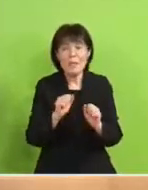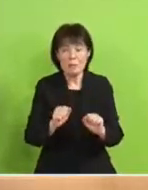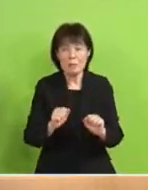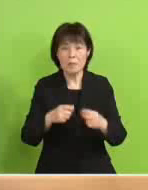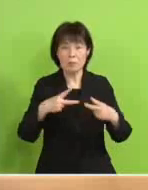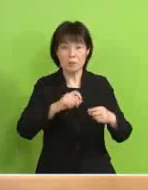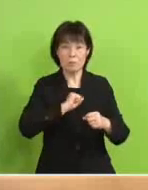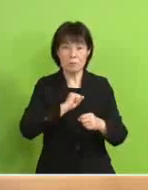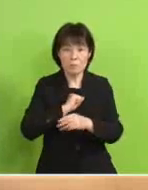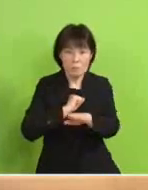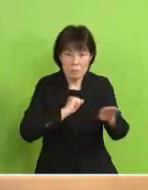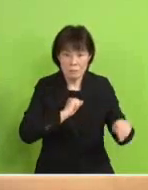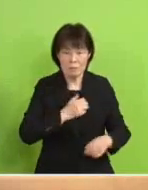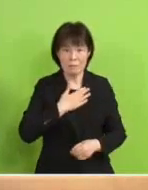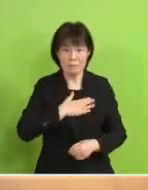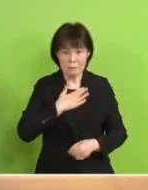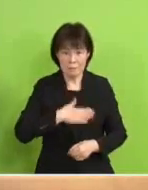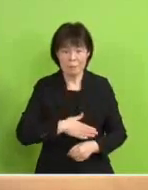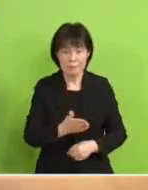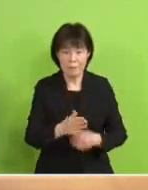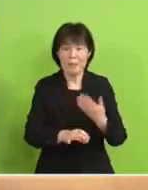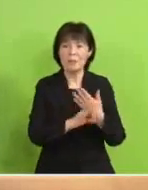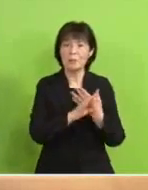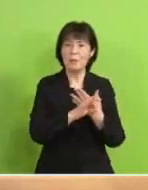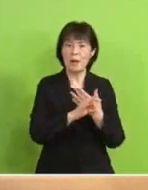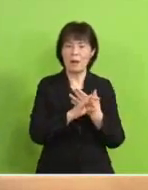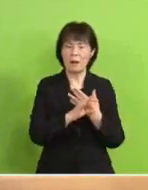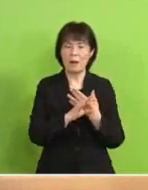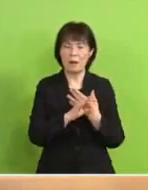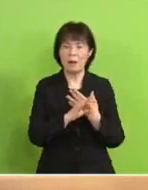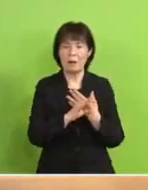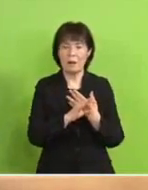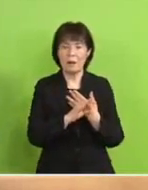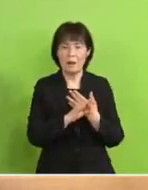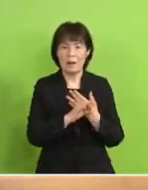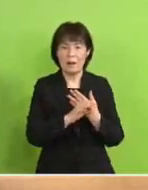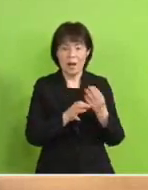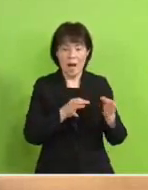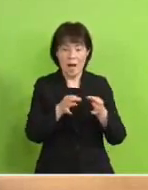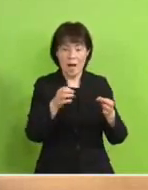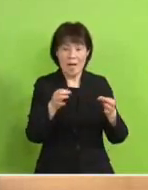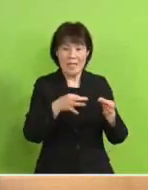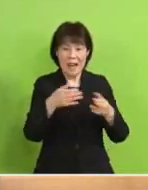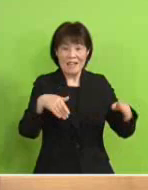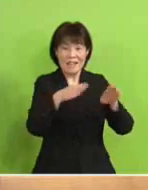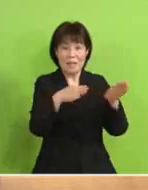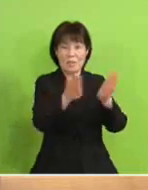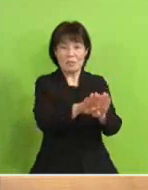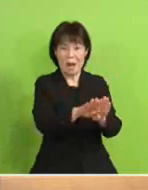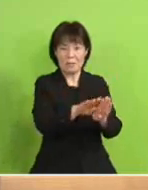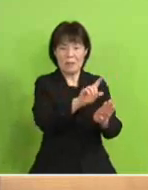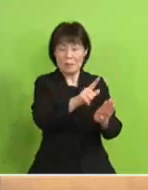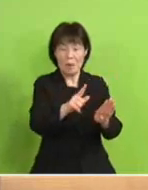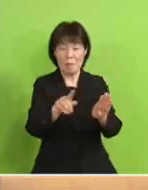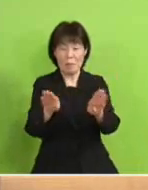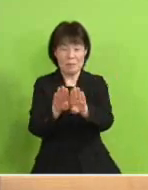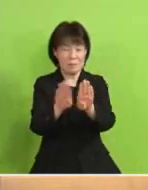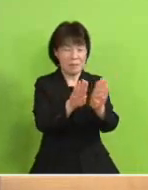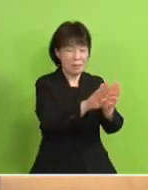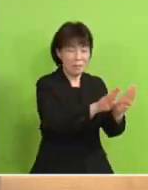皆さんニュースでご案内の通り、例えば、百貨店も閉まるとか、何もか